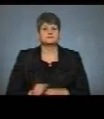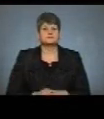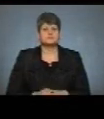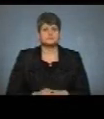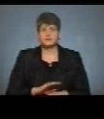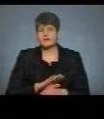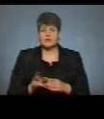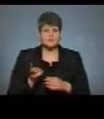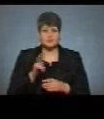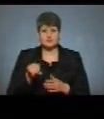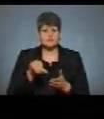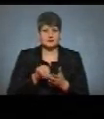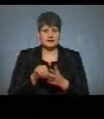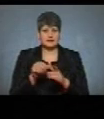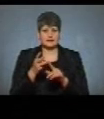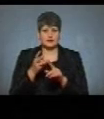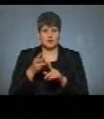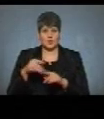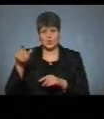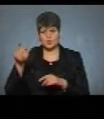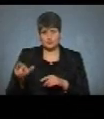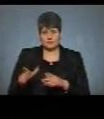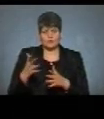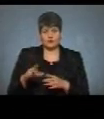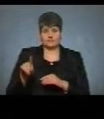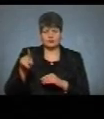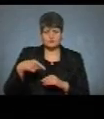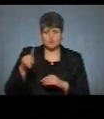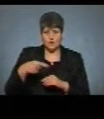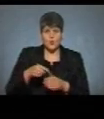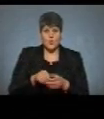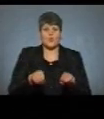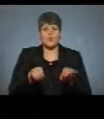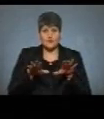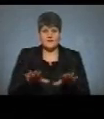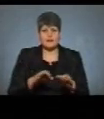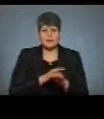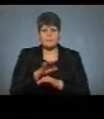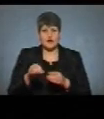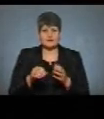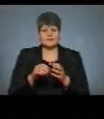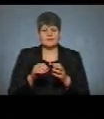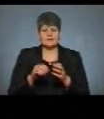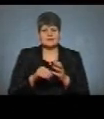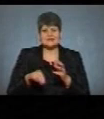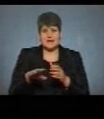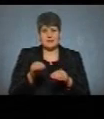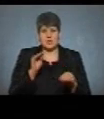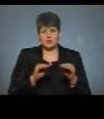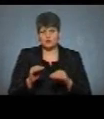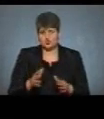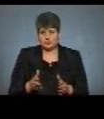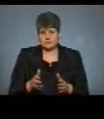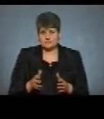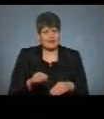Не з'явився представник третьої особи, з якого суд витребував ухвалою проєкт землеустрою.